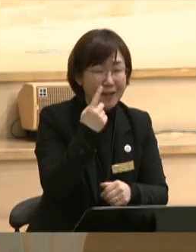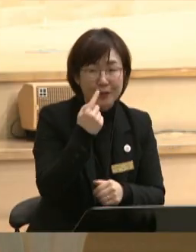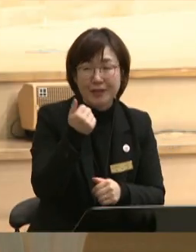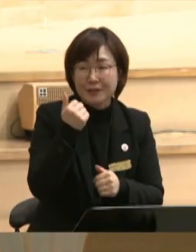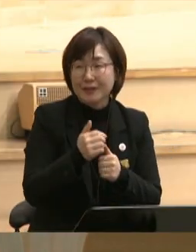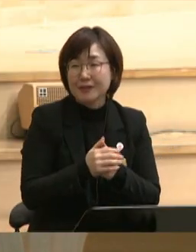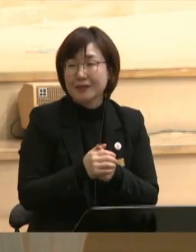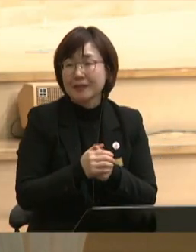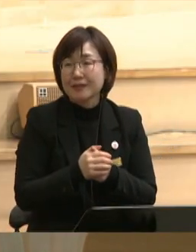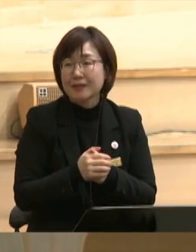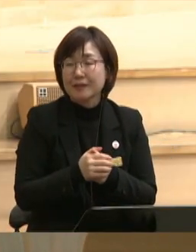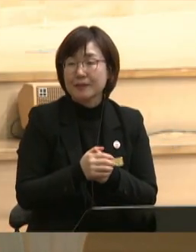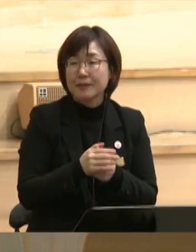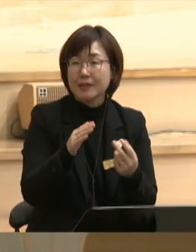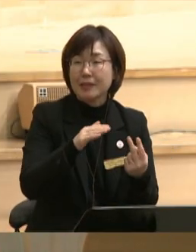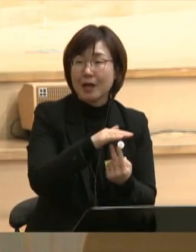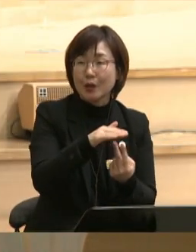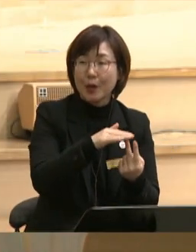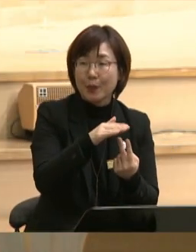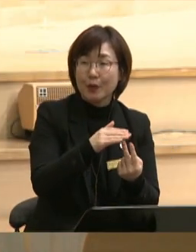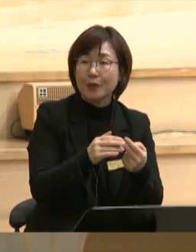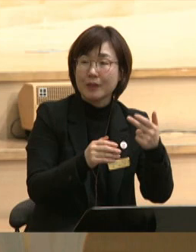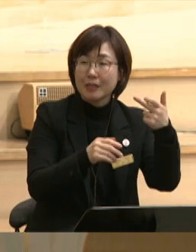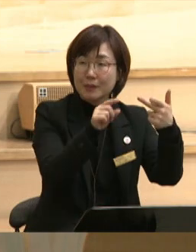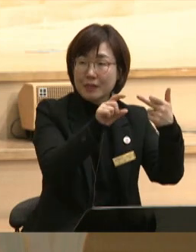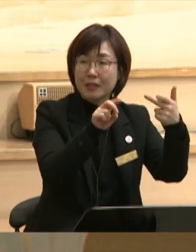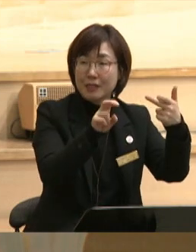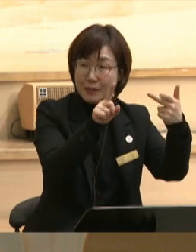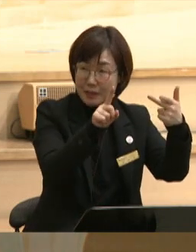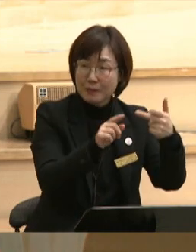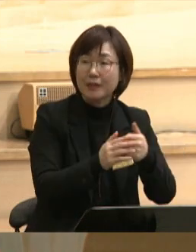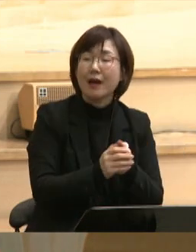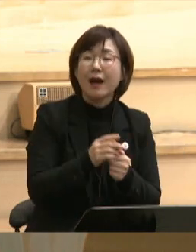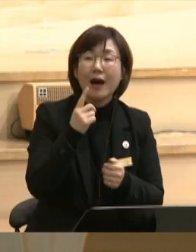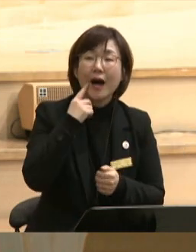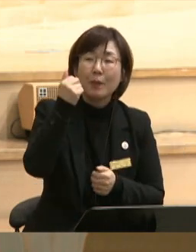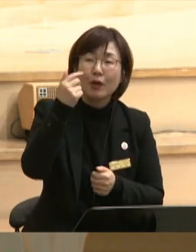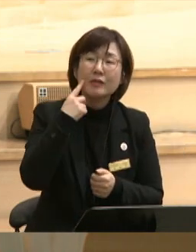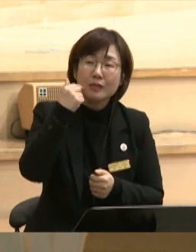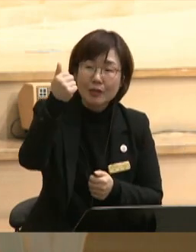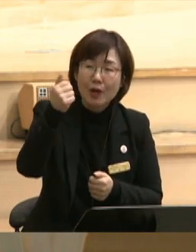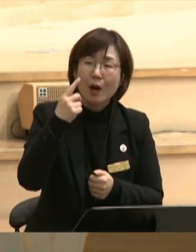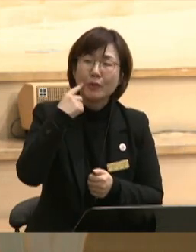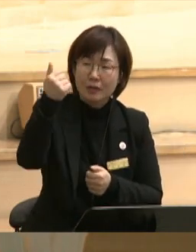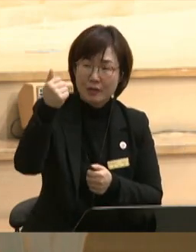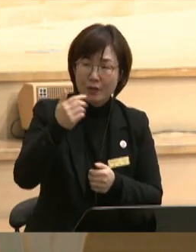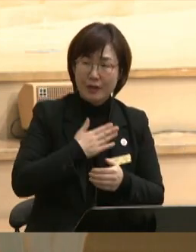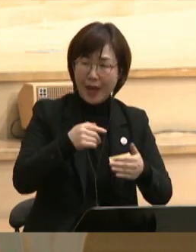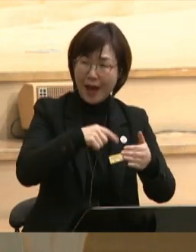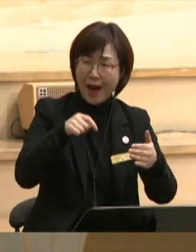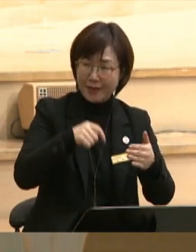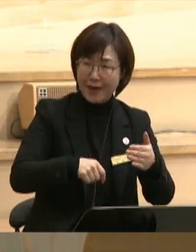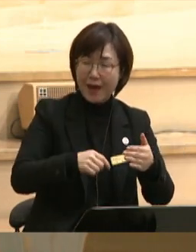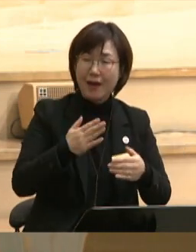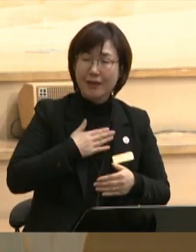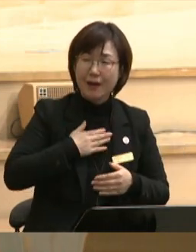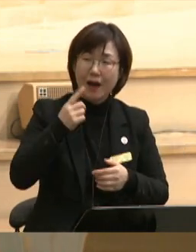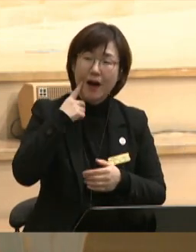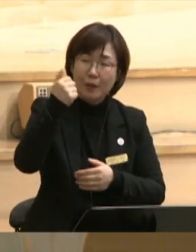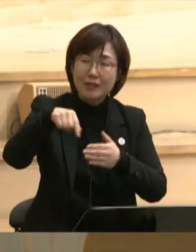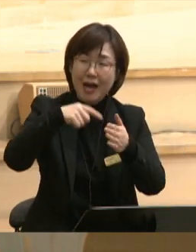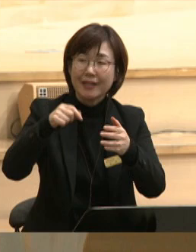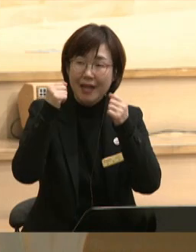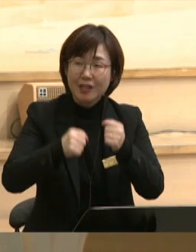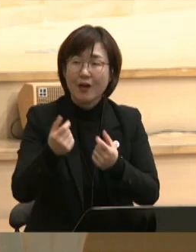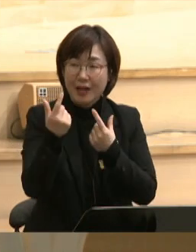오늘 본문입니다 다 같이 한번 읽어보도록 하십시다 요한복음 17장 21절 시작 아버지께서 내 안에 내가 아버지 안에